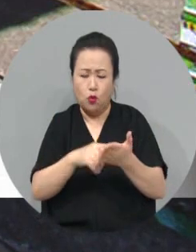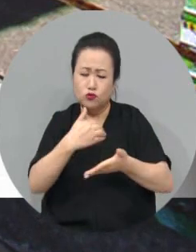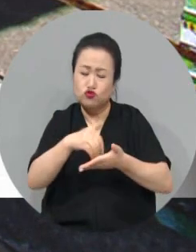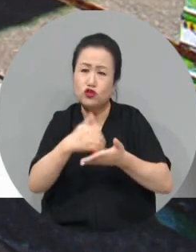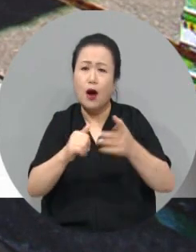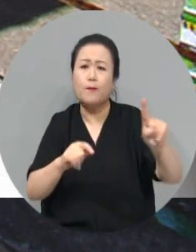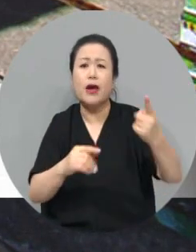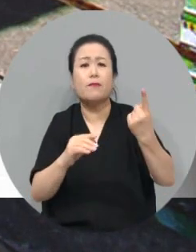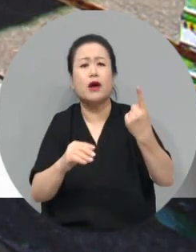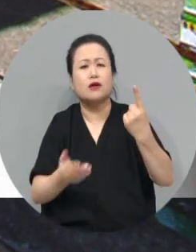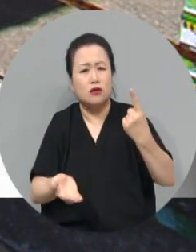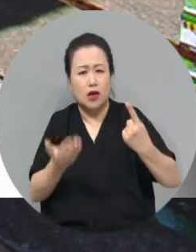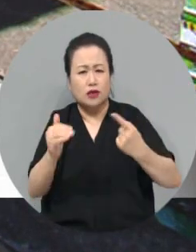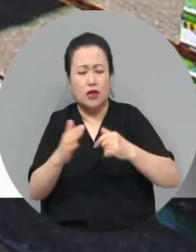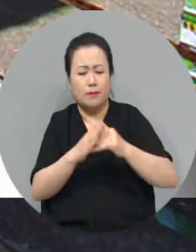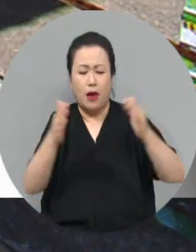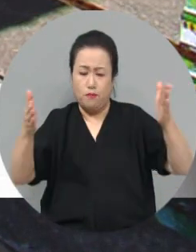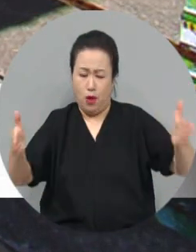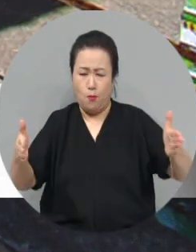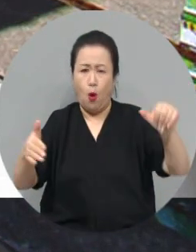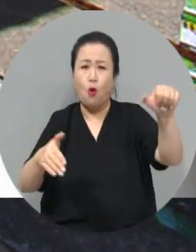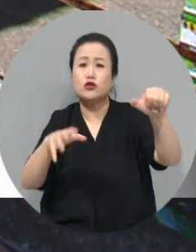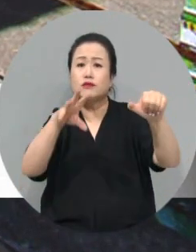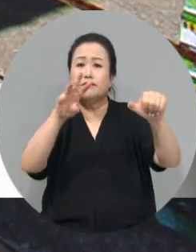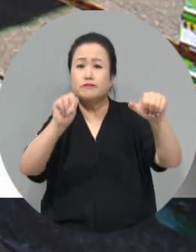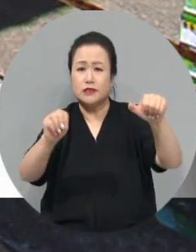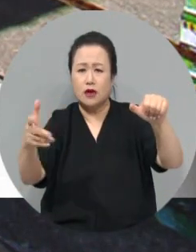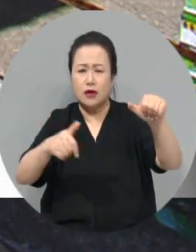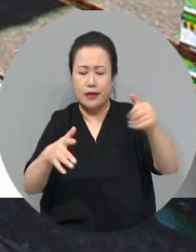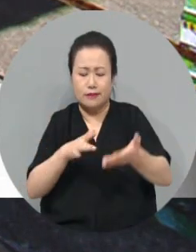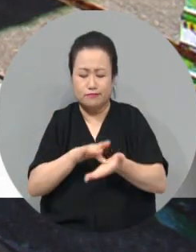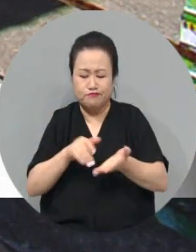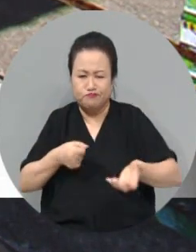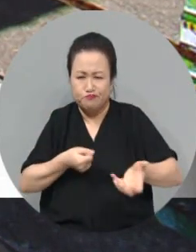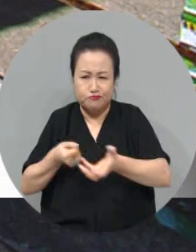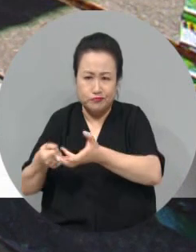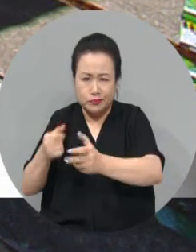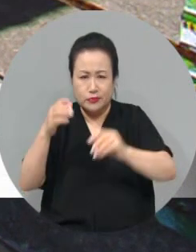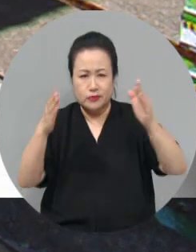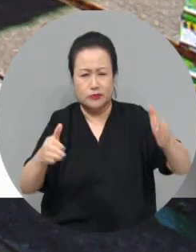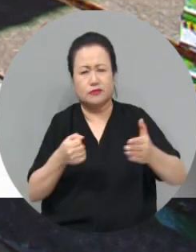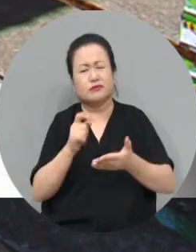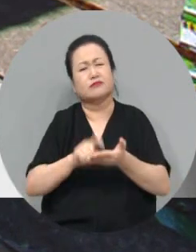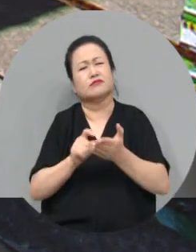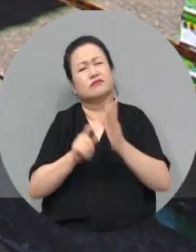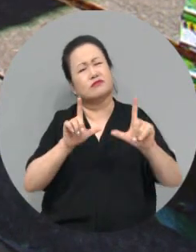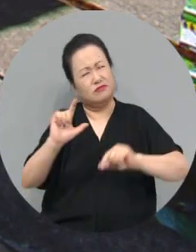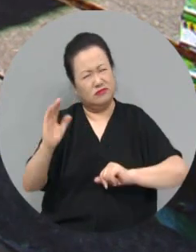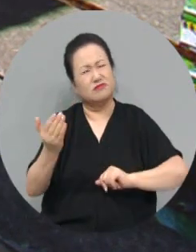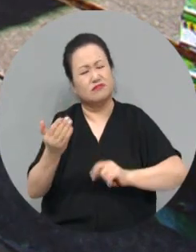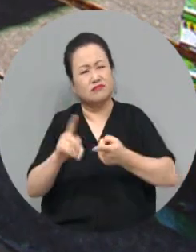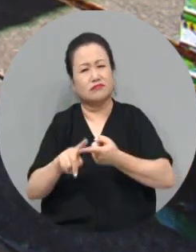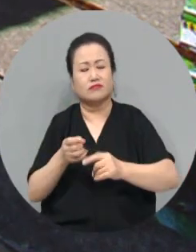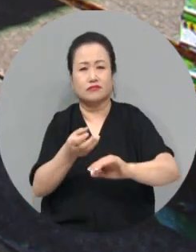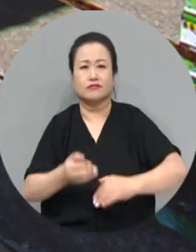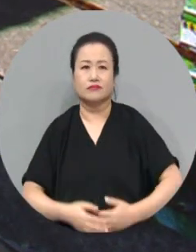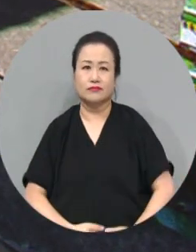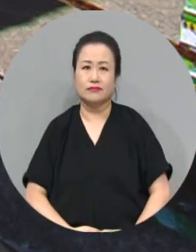개체수가 100마리가 넘어 반경 50m의 방제 구역이 설정되는 등 비상이 걸렸습니다. 정진명 기자의